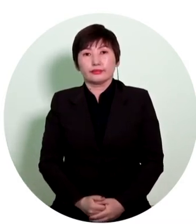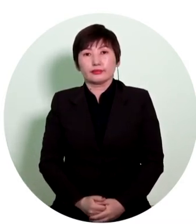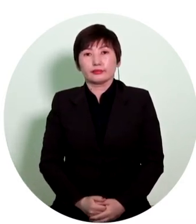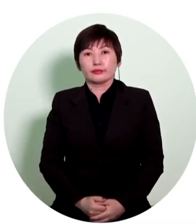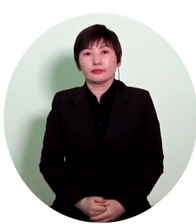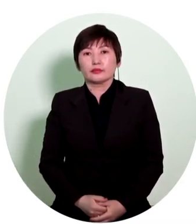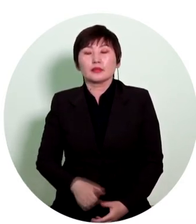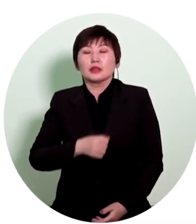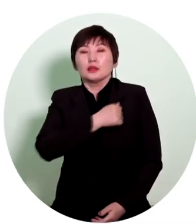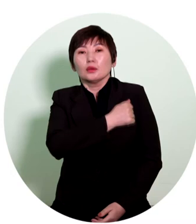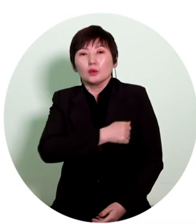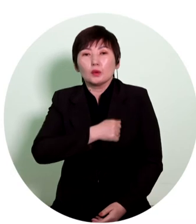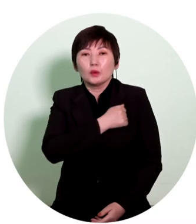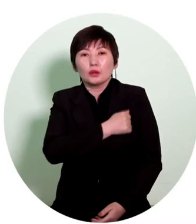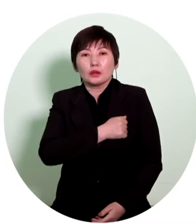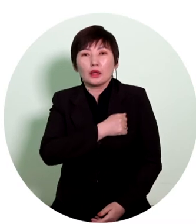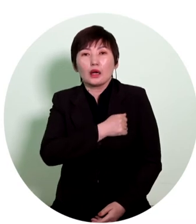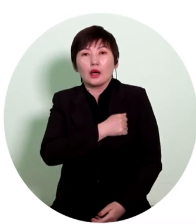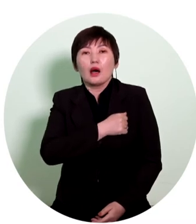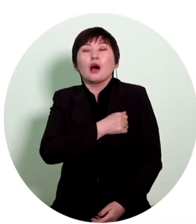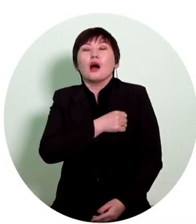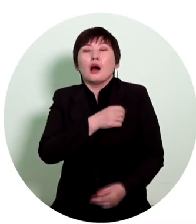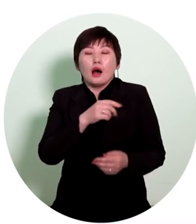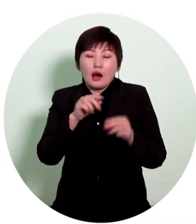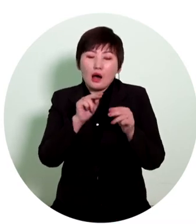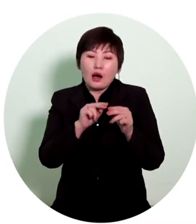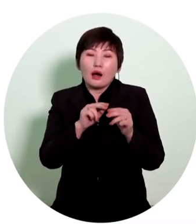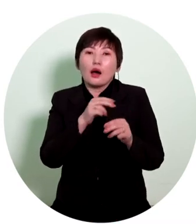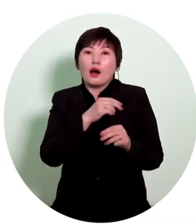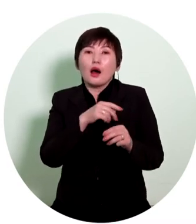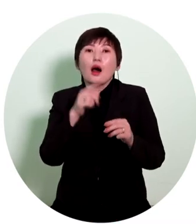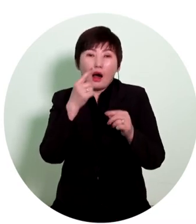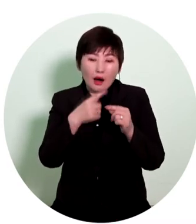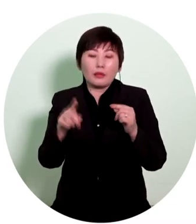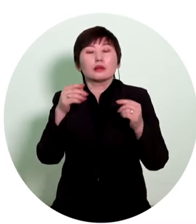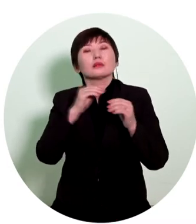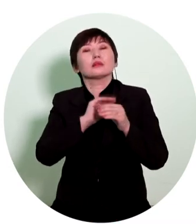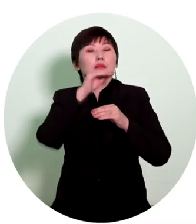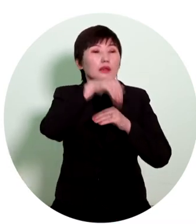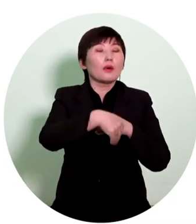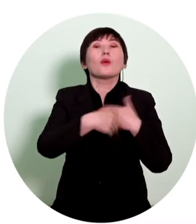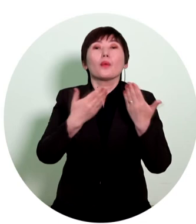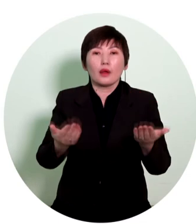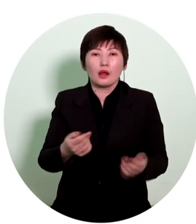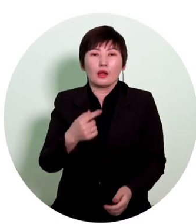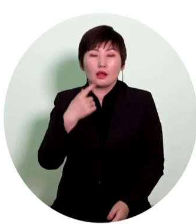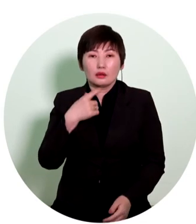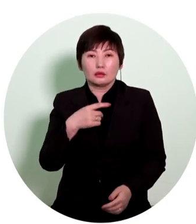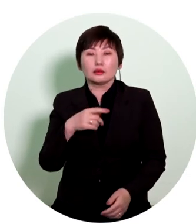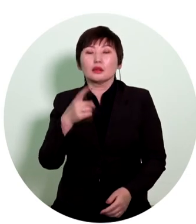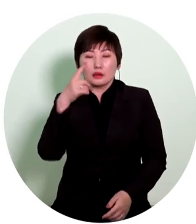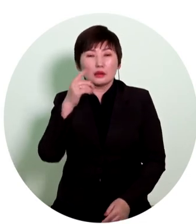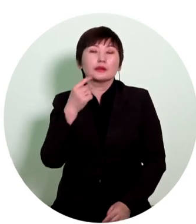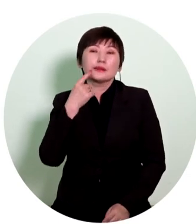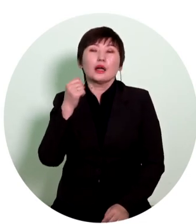За мөн өөр бухимдлаа яаж хамгийн амархнаар даван туулах ёстой вэ? Аргуудын нэг нь бол за богц ажиллаж болно.